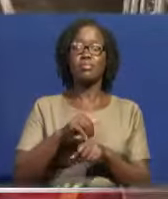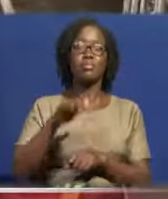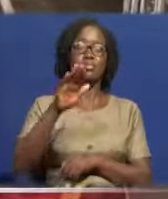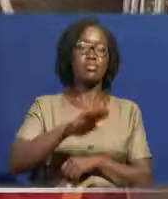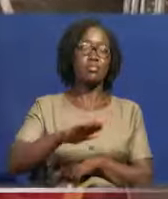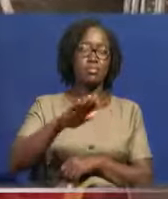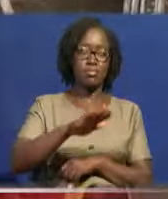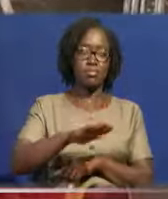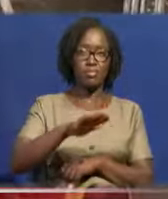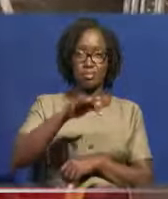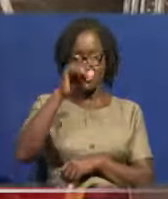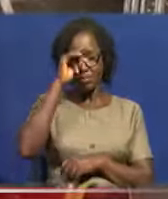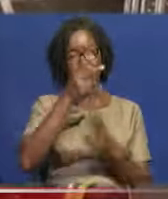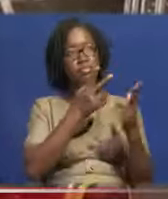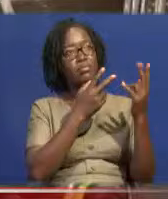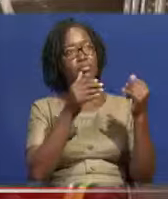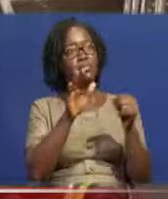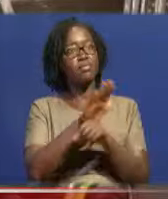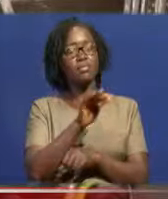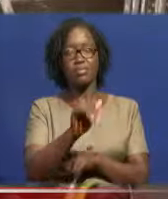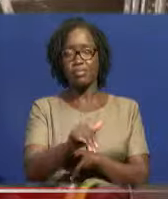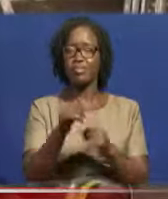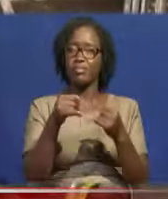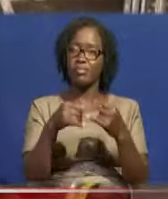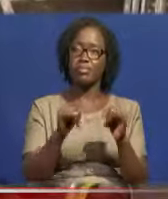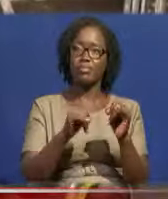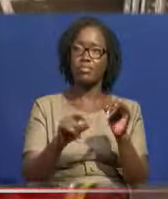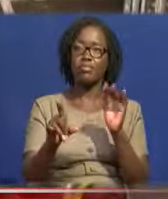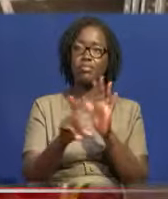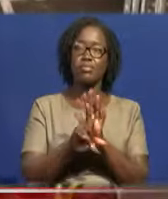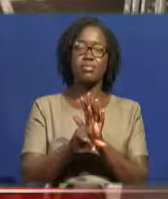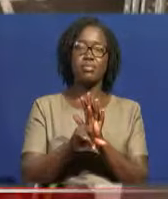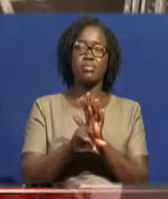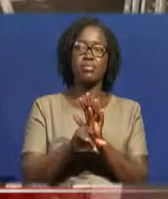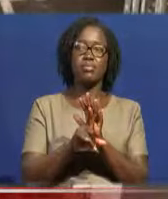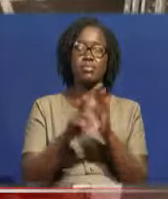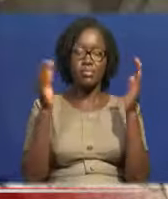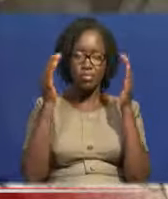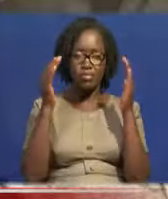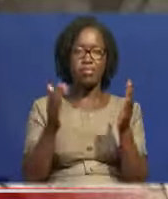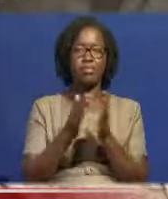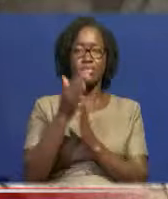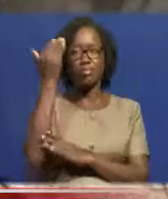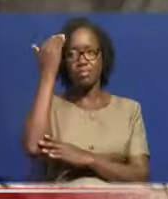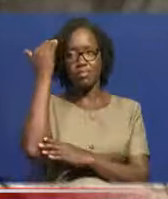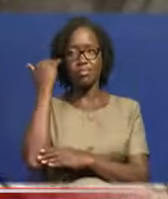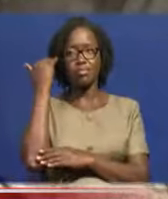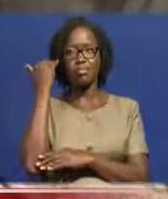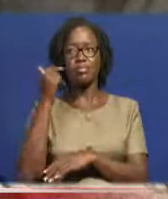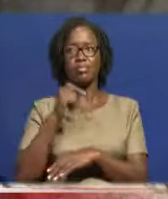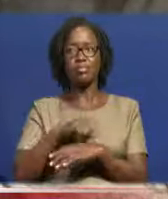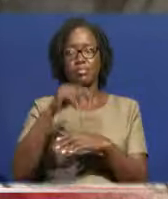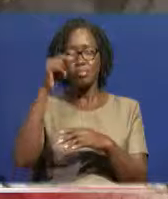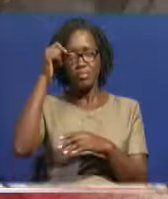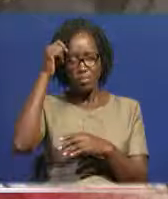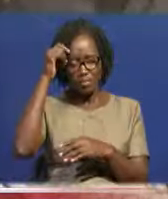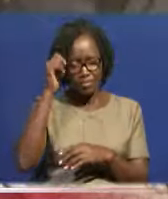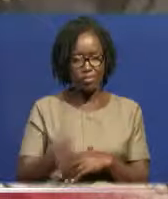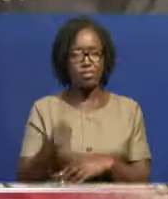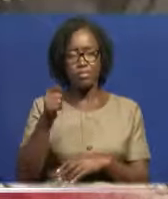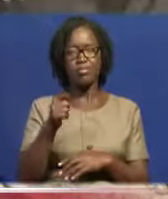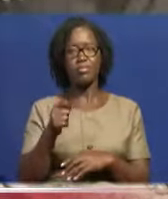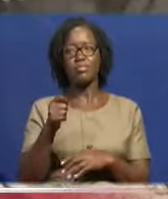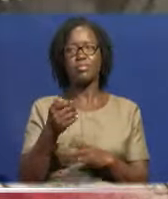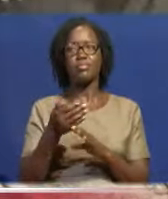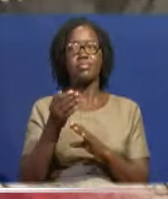sites. Serikali ina matumaini kwamba utekelezaji wa sheria hiyo iliyoangaziwa na mahakama wakati ilipoamuru kwamba mswada